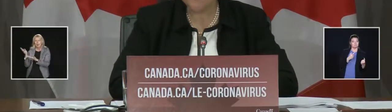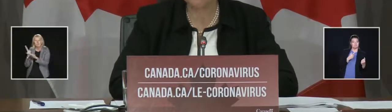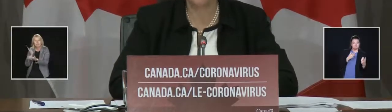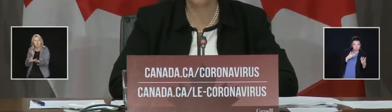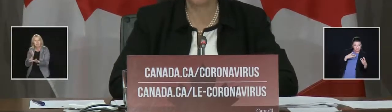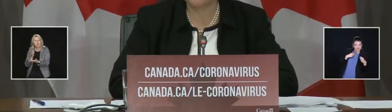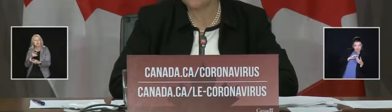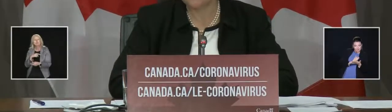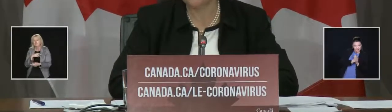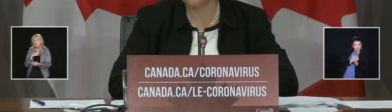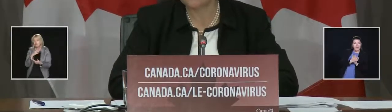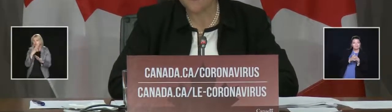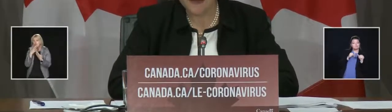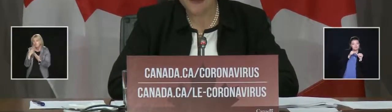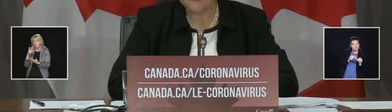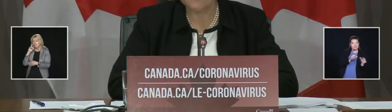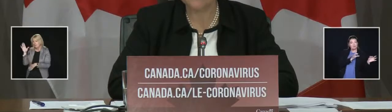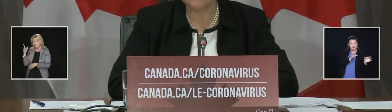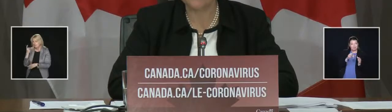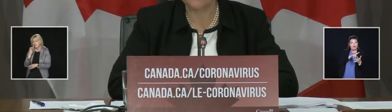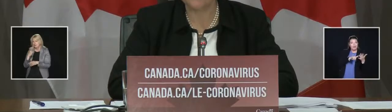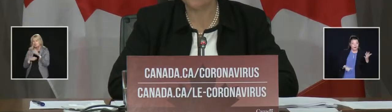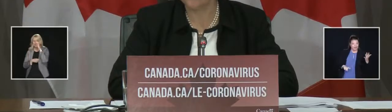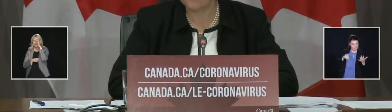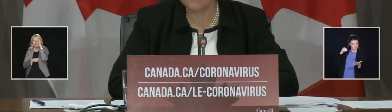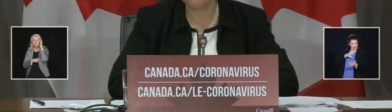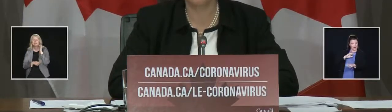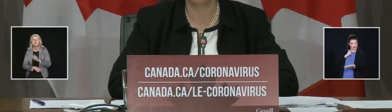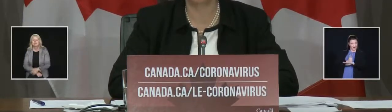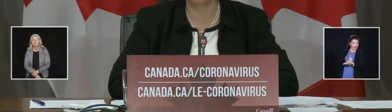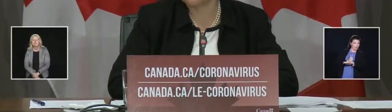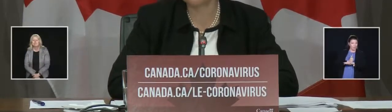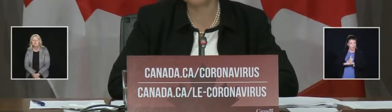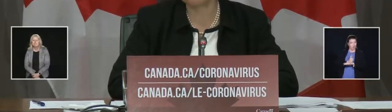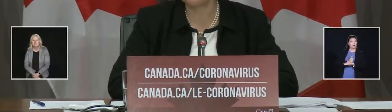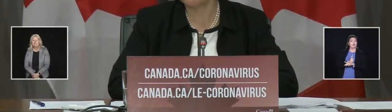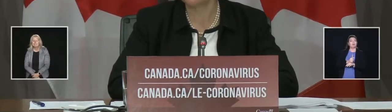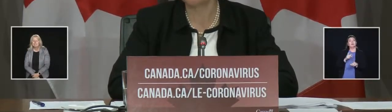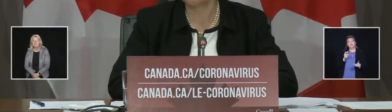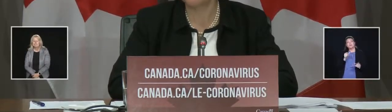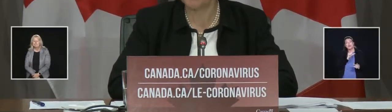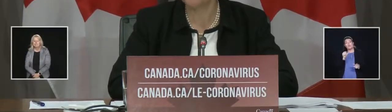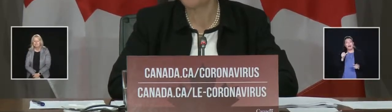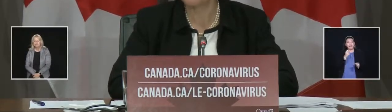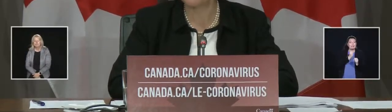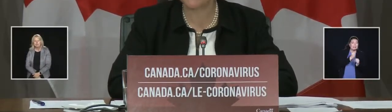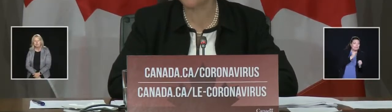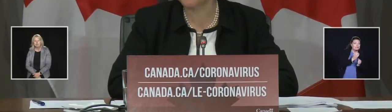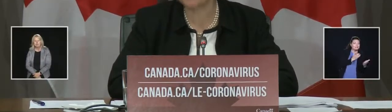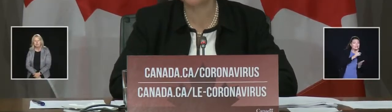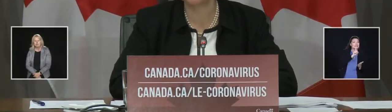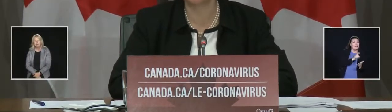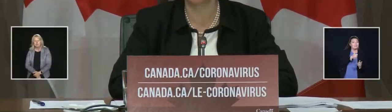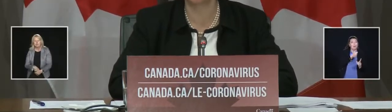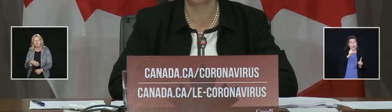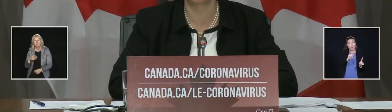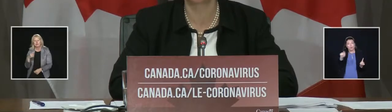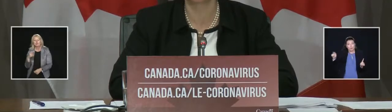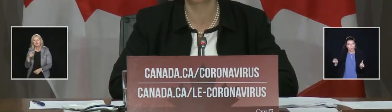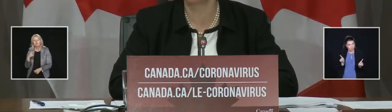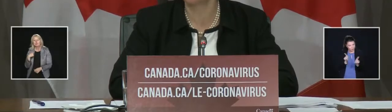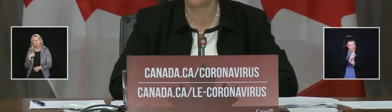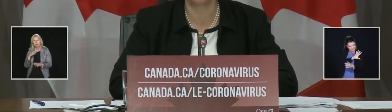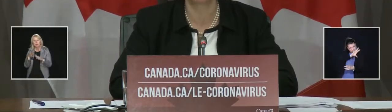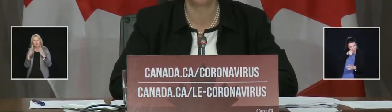autres milieux? Réponse. Merci de votre question. Tout d'abord, j'essaie à dire une chose. Notre